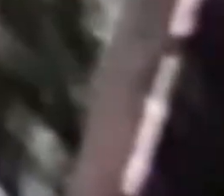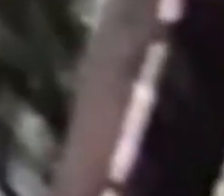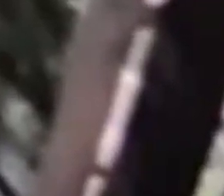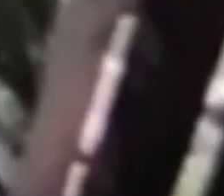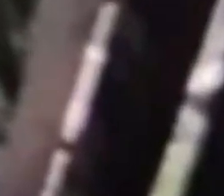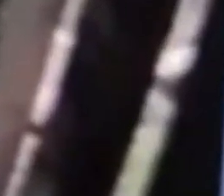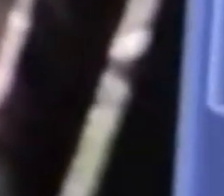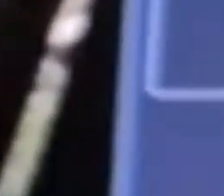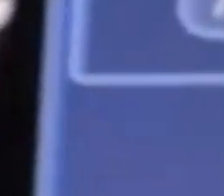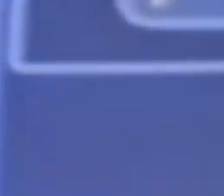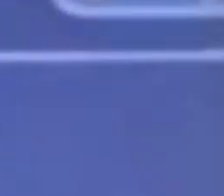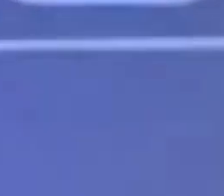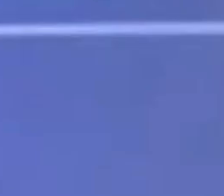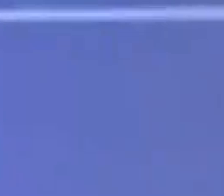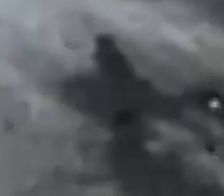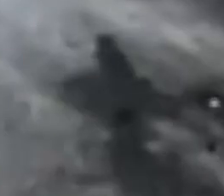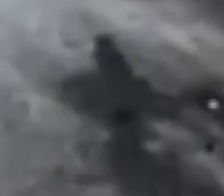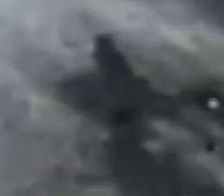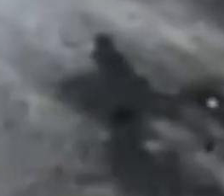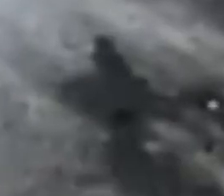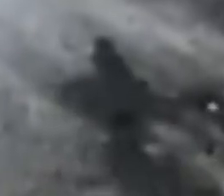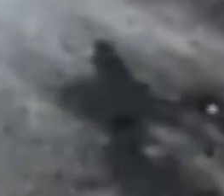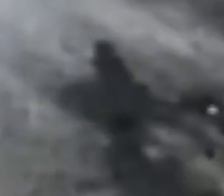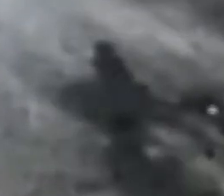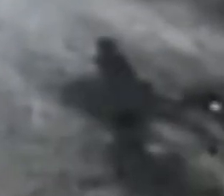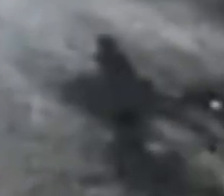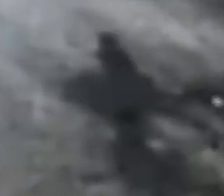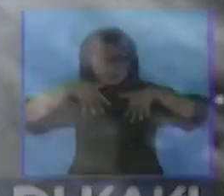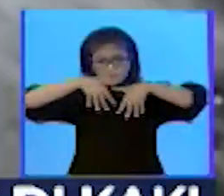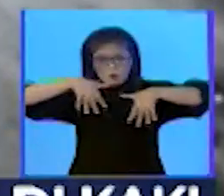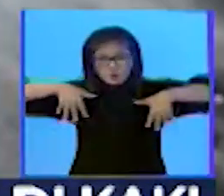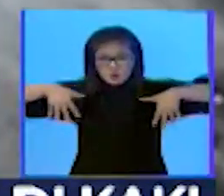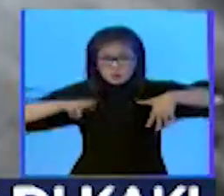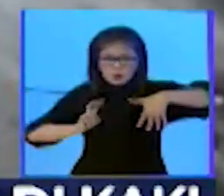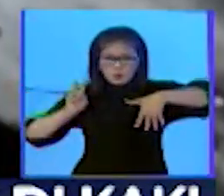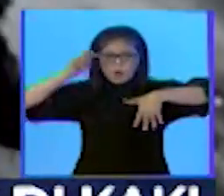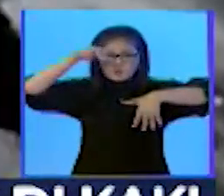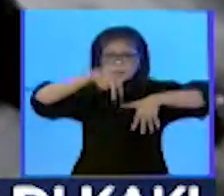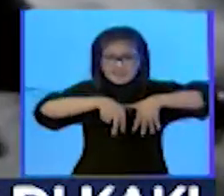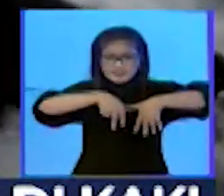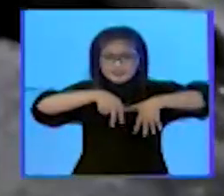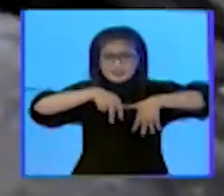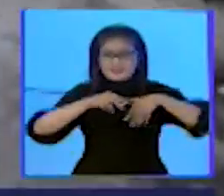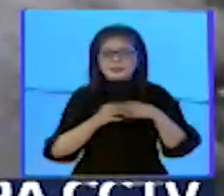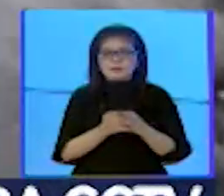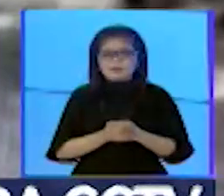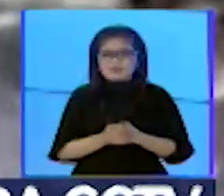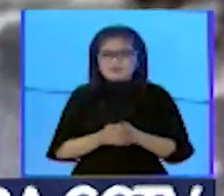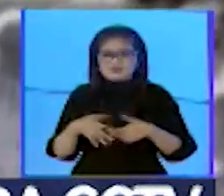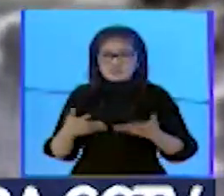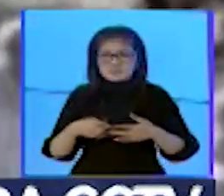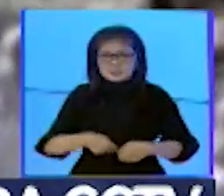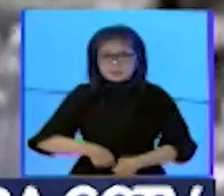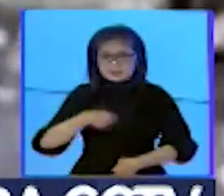pelaku Anjar masuk ke dalam rumah korban dengan cara melompat tembok belakang rumah. Pelaku sempat melepaskan jaket yang ia pakai dan